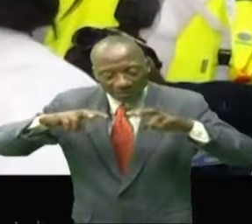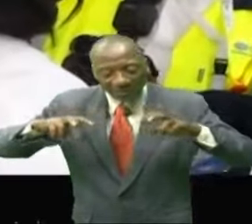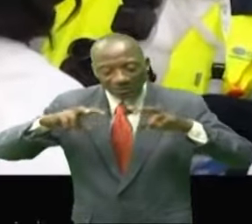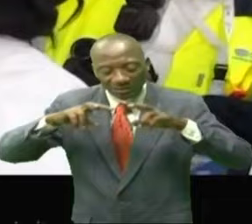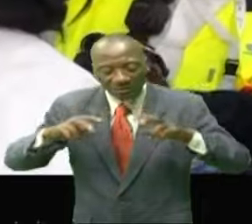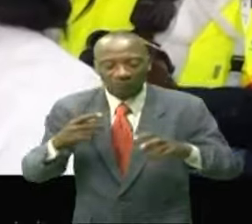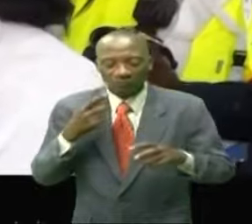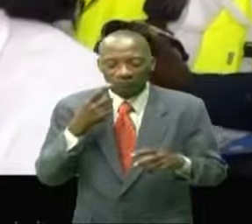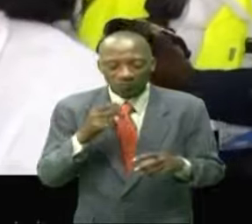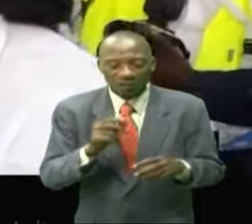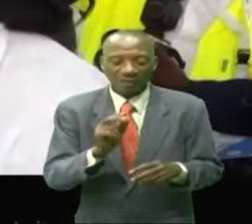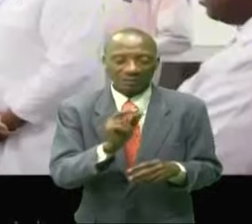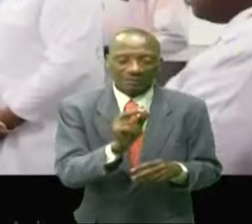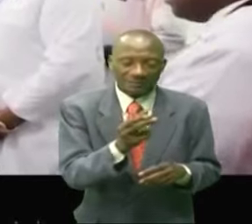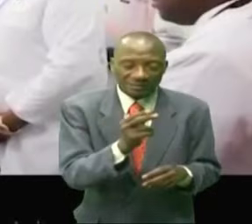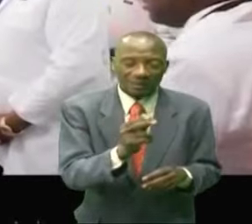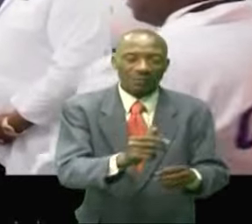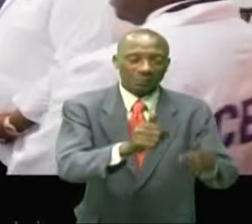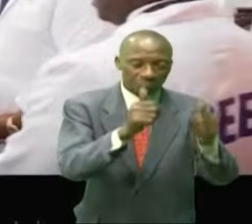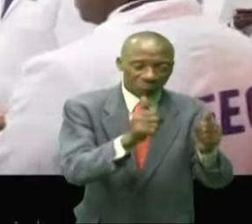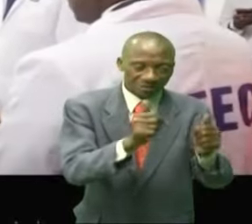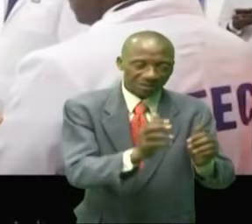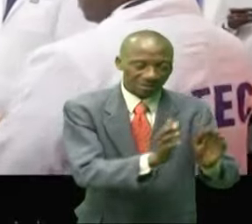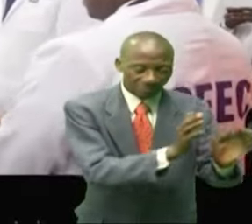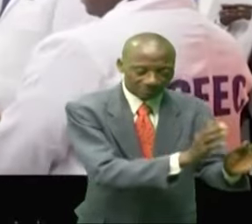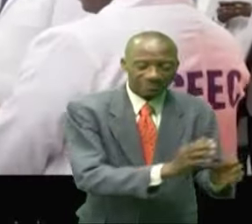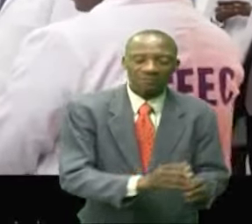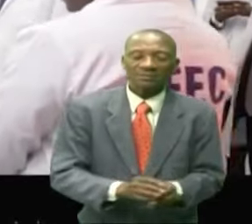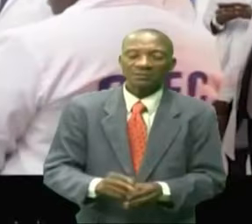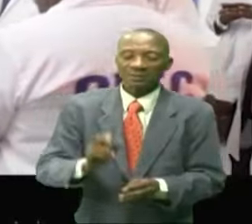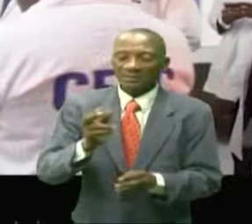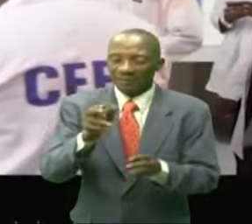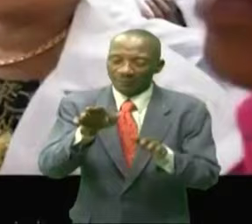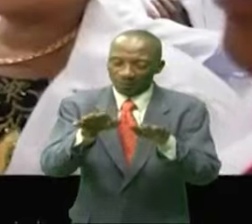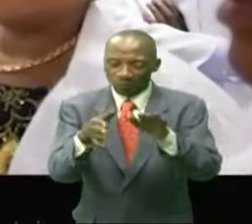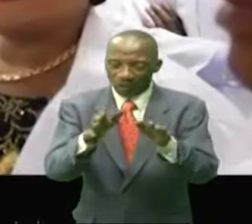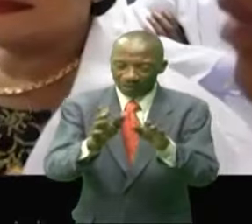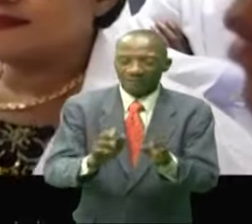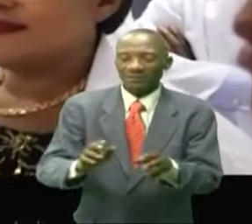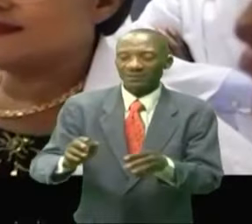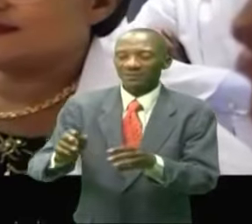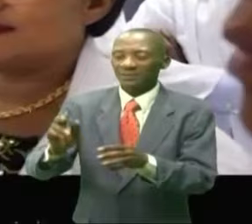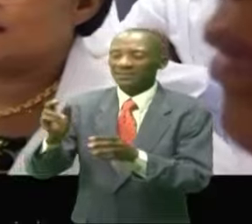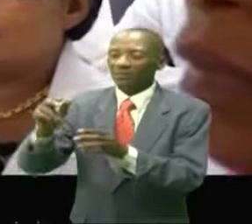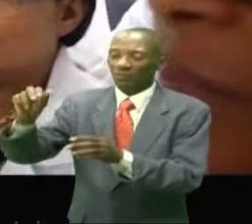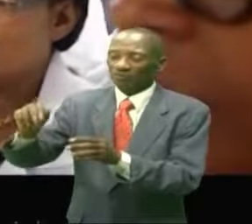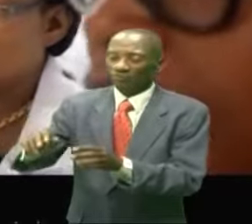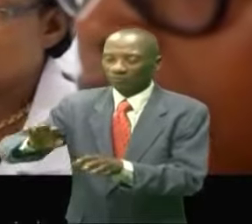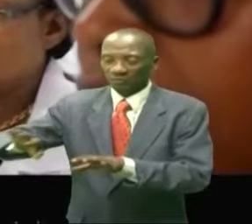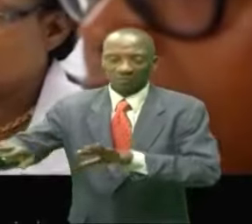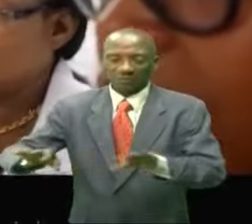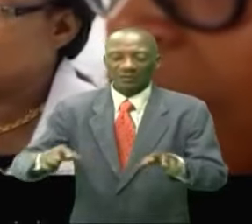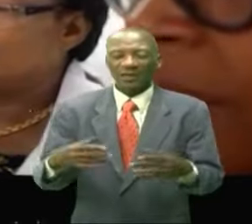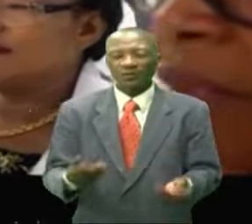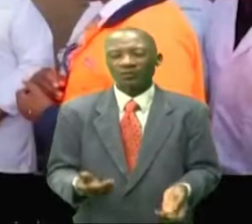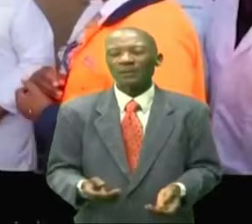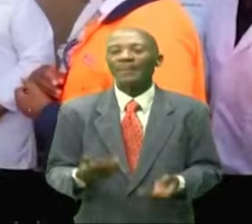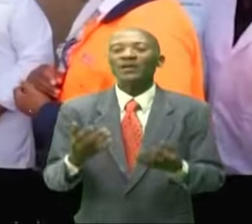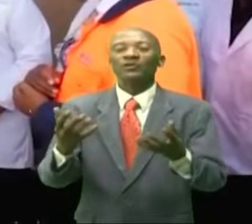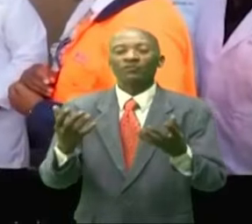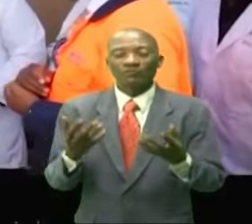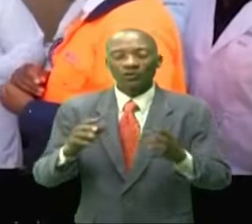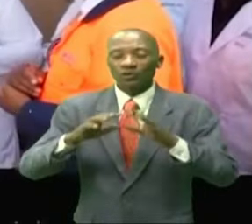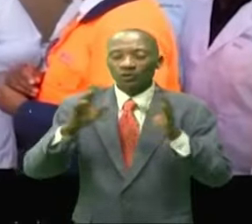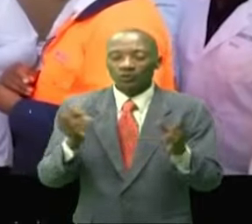l'instrument technique qui réglemente la vision managériale du chef de l'État, et ce, pour que tous les minerais qui sortent du pays